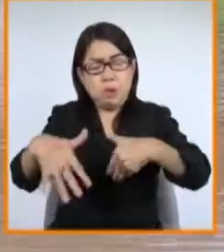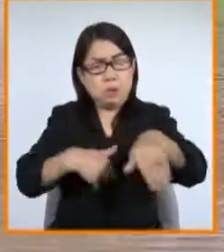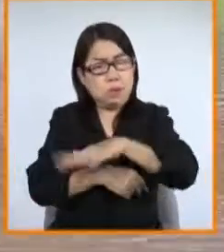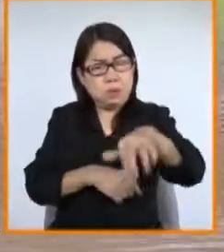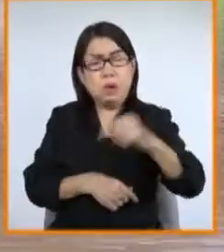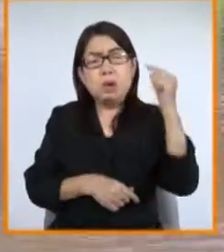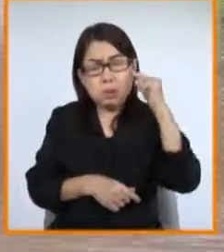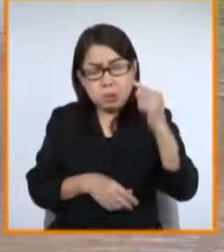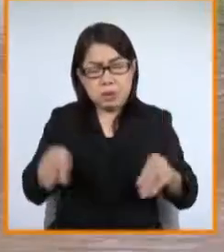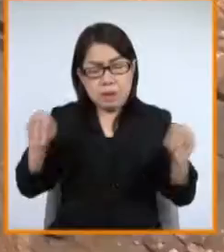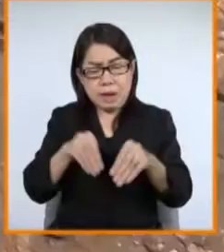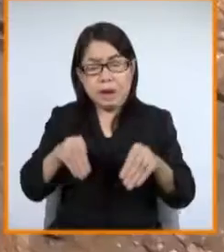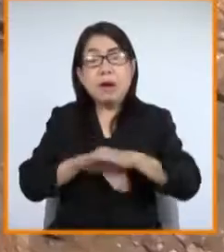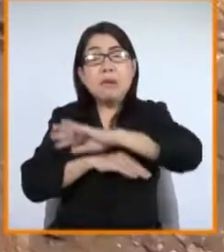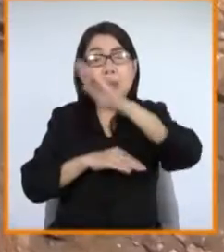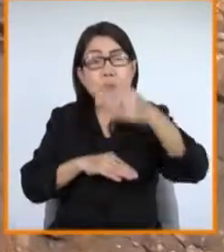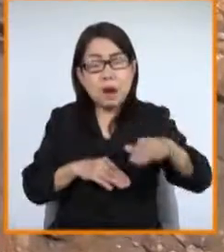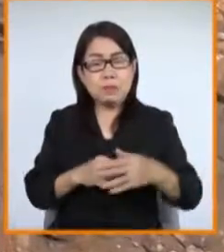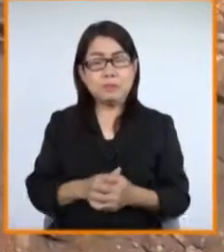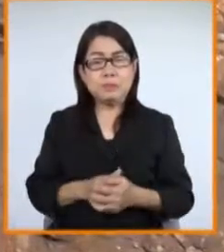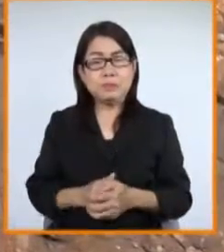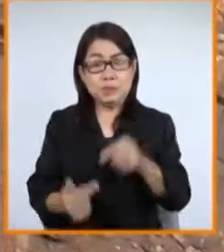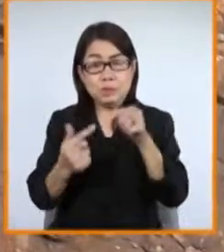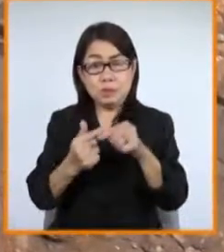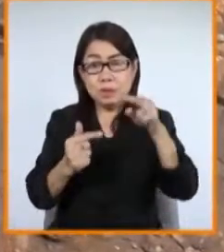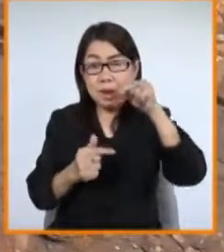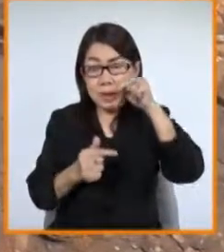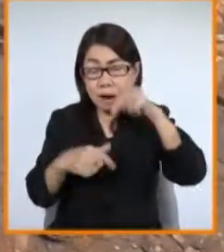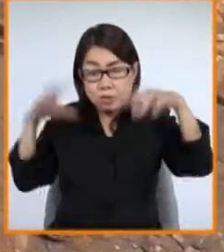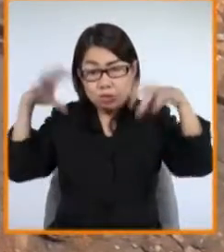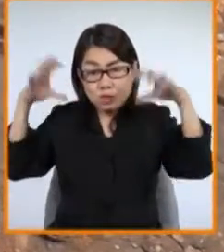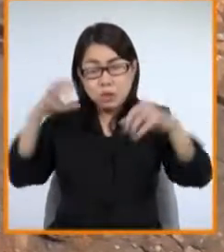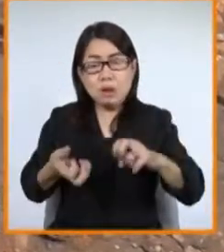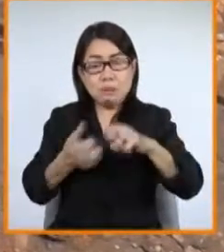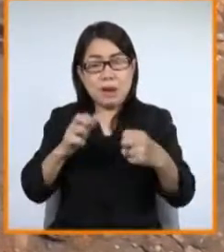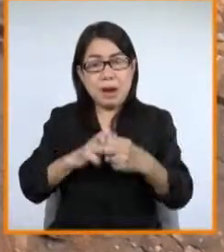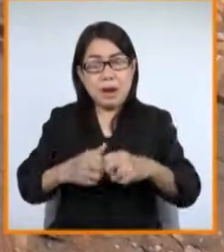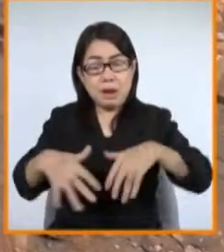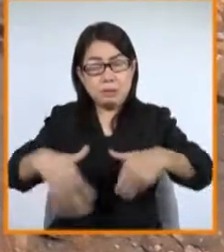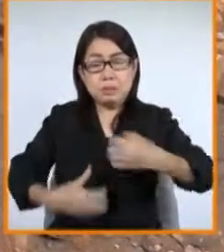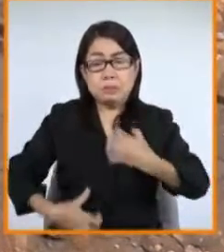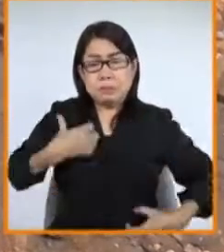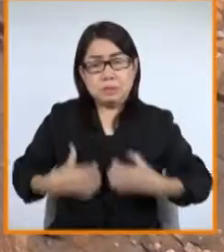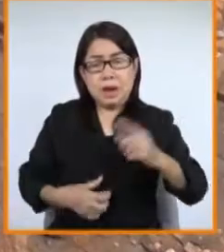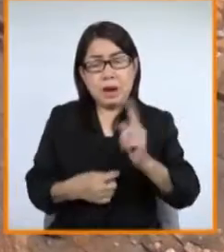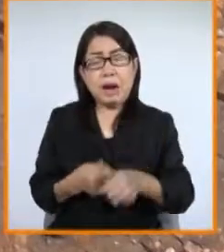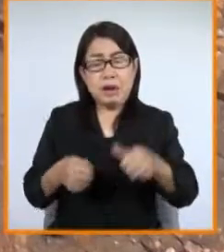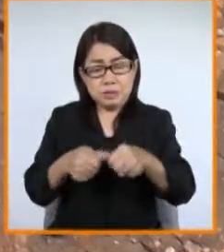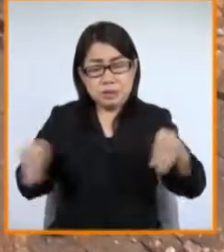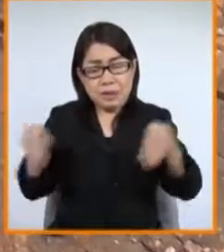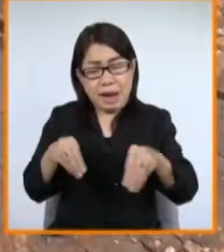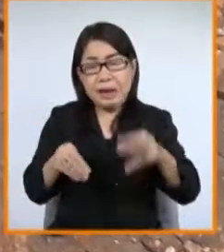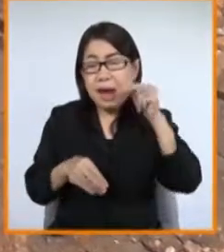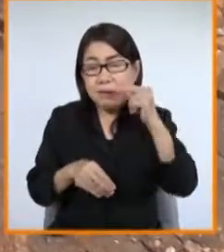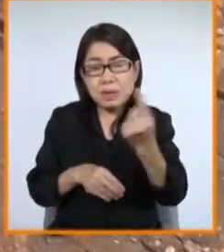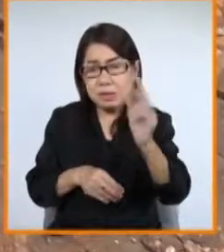ยู่ในพื้นที่เชิงเขา ในฤดูน้ำหลากปัญหาความเดือดร้อนของพี่น้องประชาชนไม่ได้มีเพียงแค่พื้นที่ริมตลิ่งแม่น้ำเท่านั้นครับ